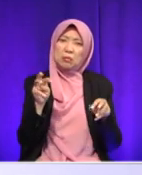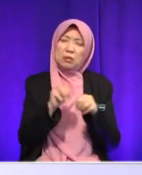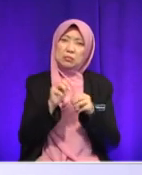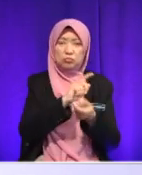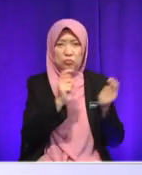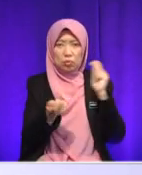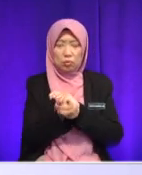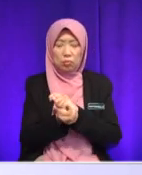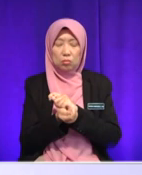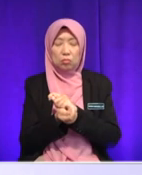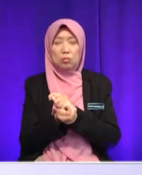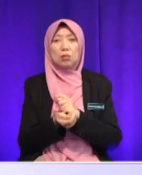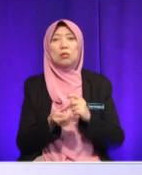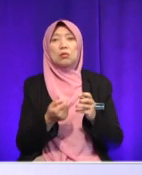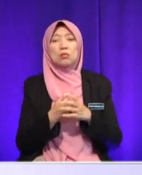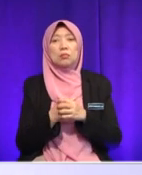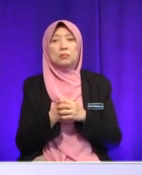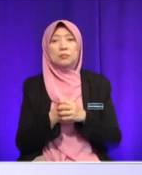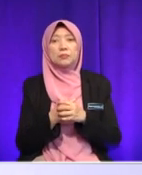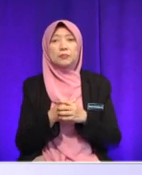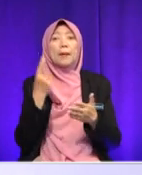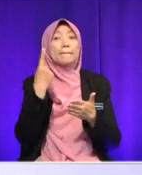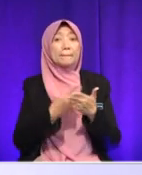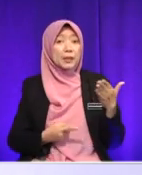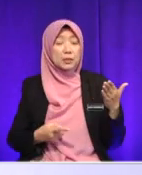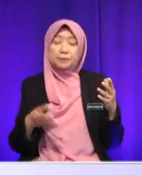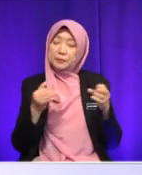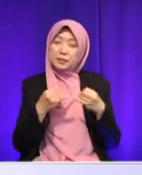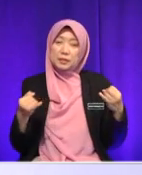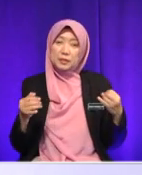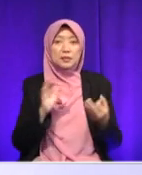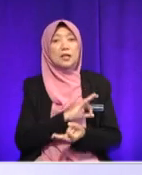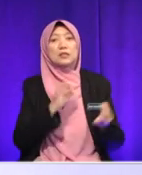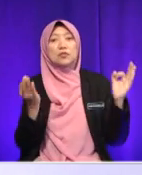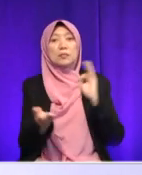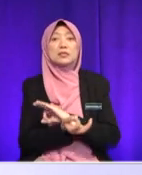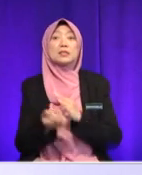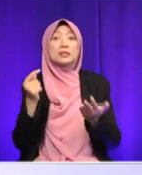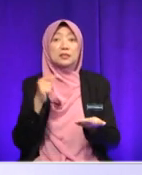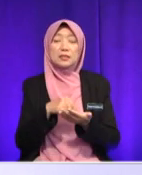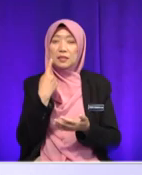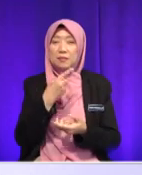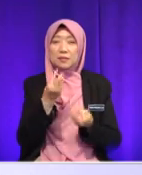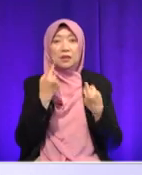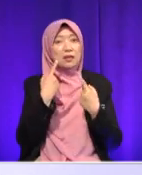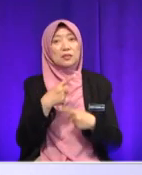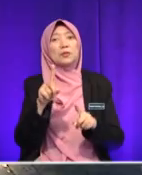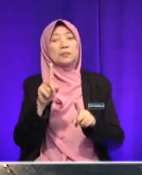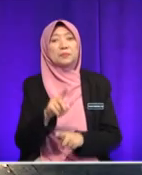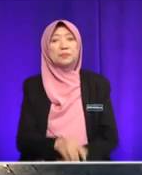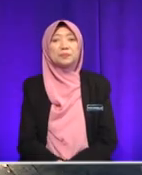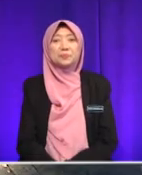menegak. Tadi melintang pula. Betul, betul. Jadi apakah jenis transformasi ini? Siapa yang ingin menjawab soalan cikgu? Nak